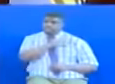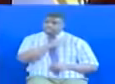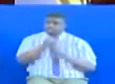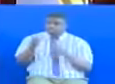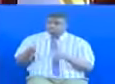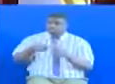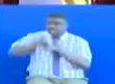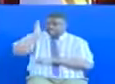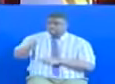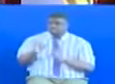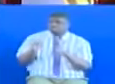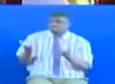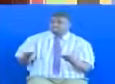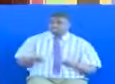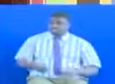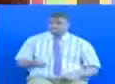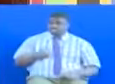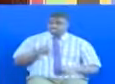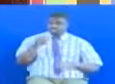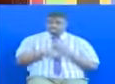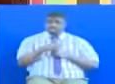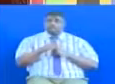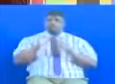Mheshimiwa Spika, wakati ningia bungeni,